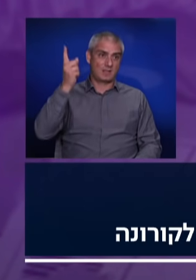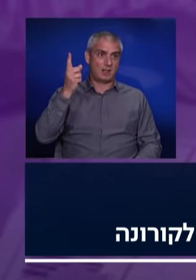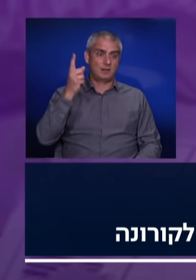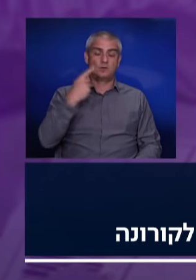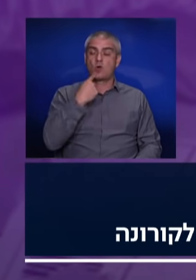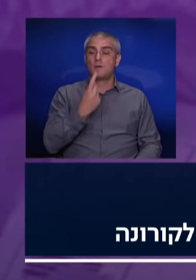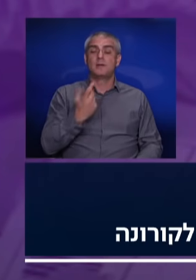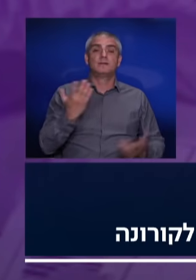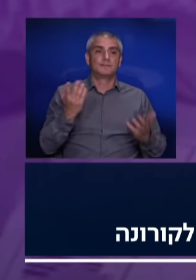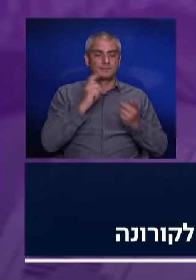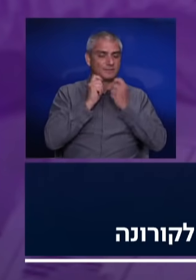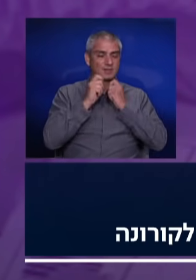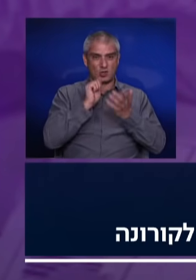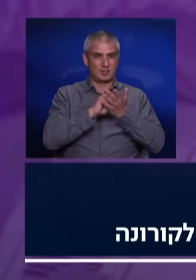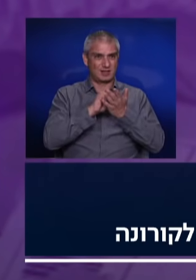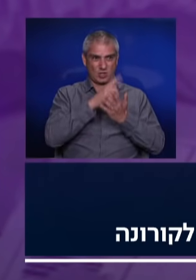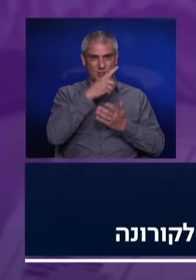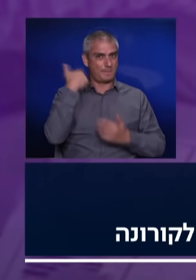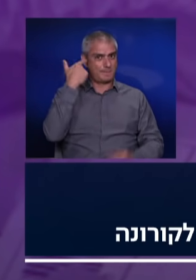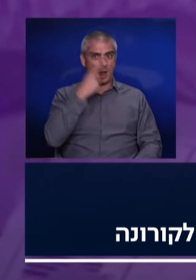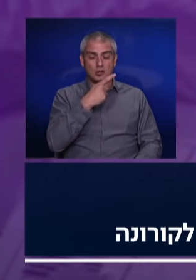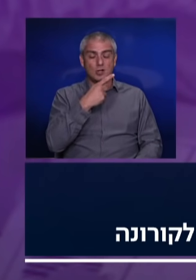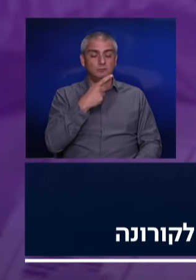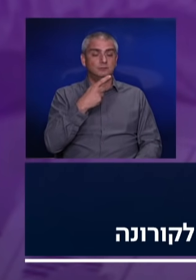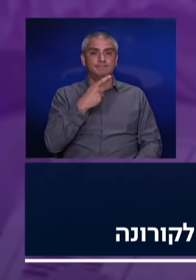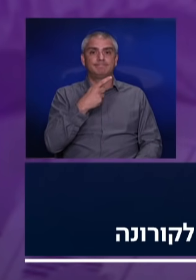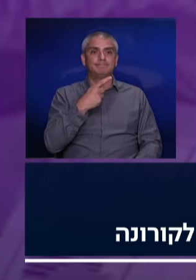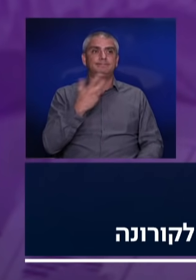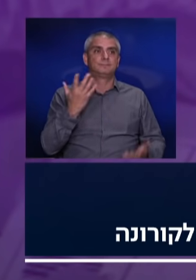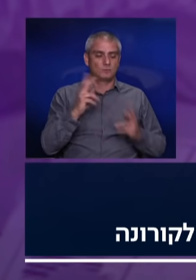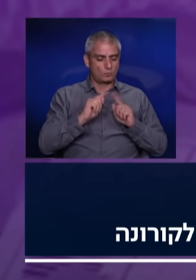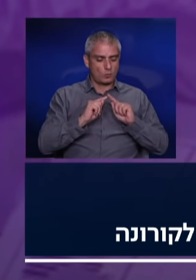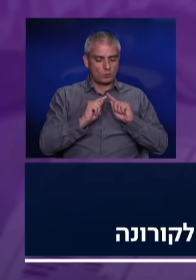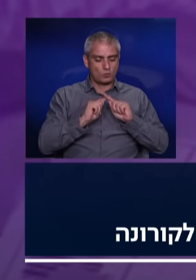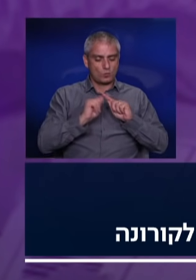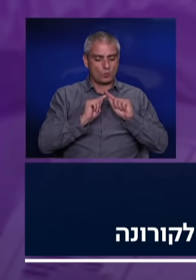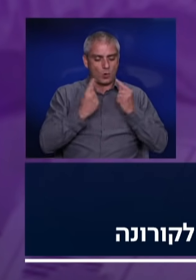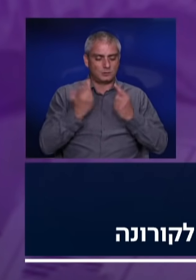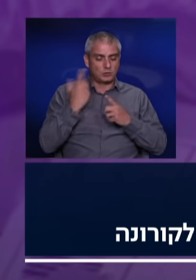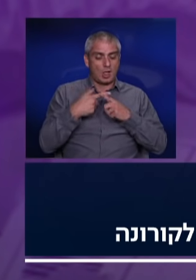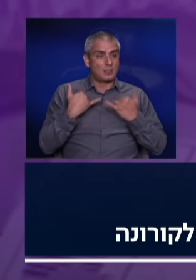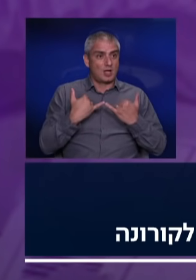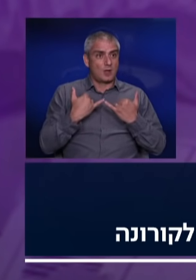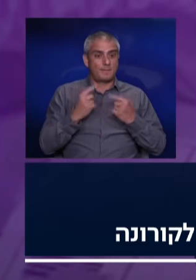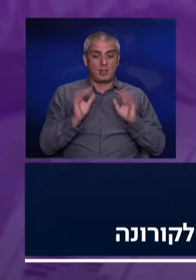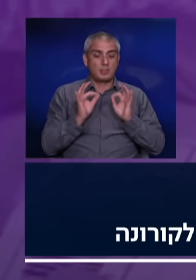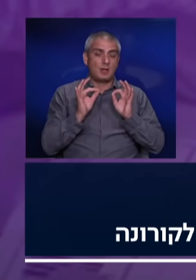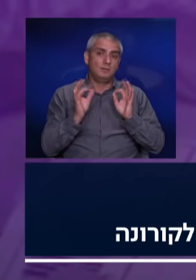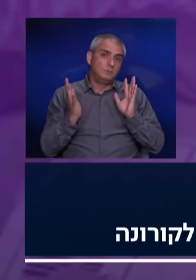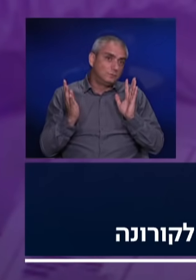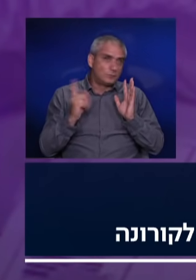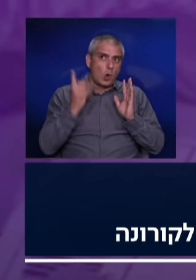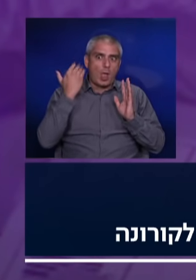אומר בראיון לפיינשל טיימס הלונדוני, שהמוטציות שהתפתחו עד היום על ידי הנגיף בעצם לא